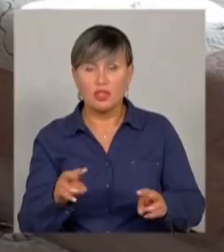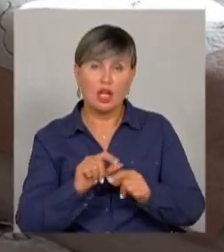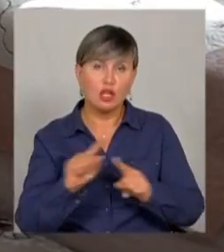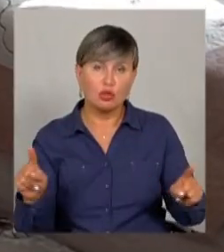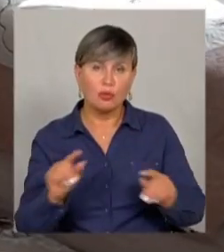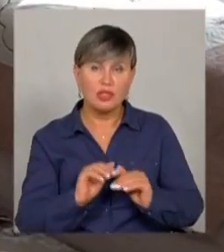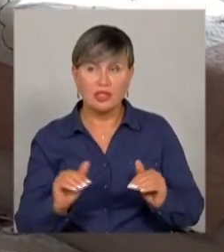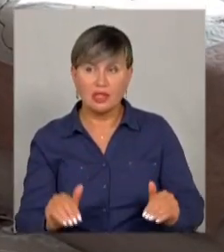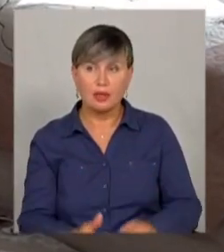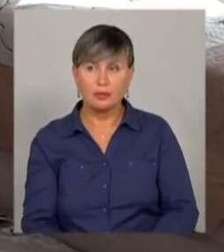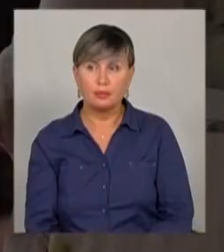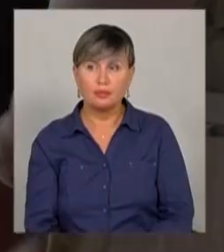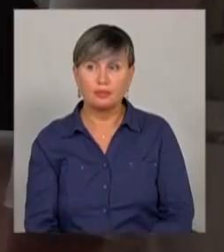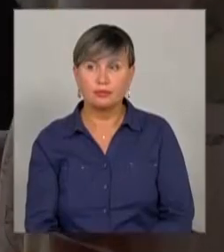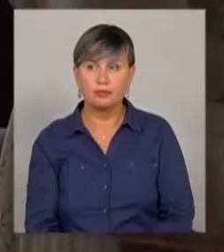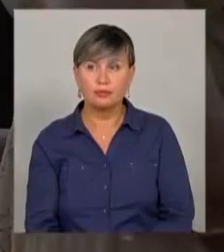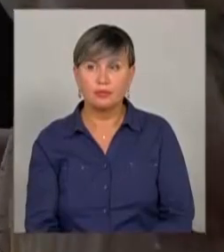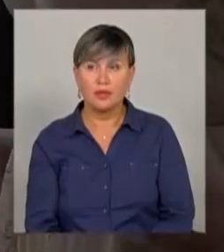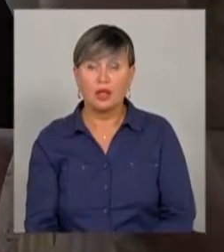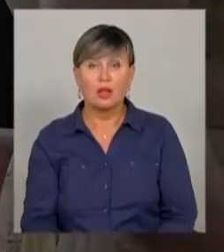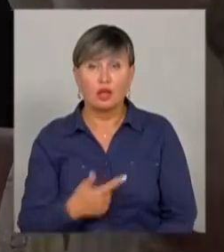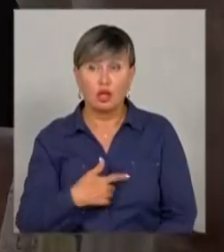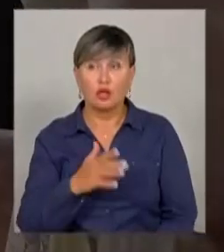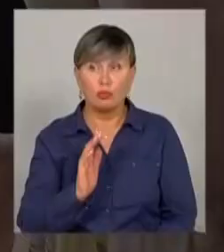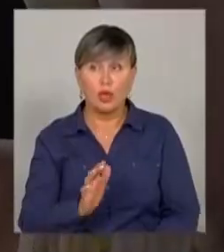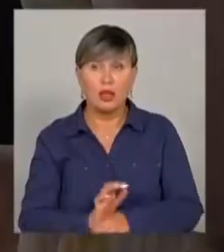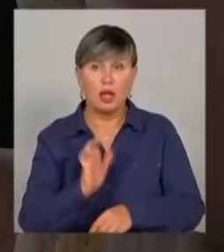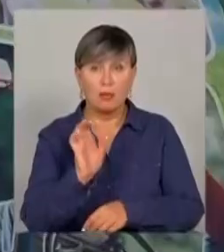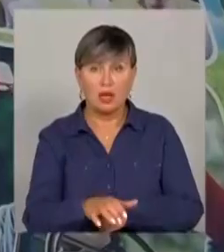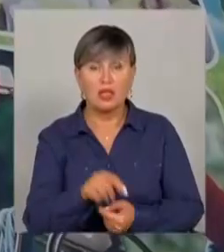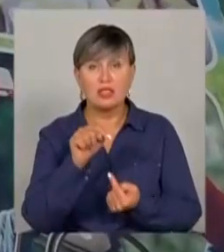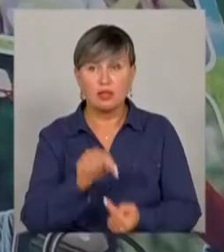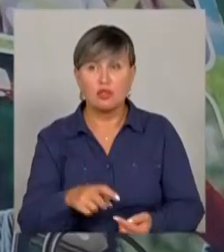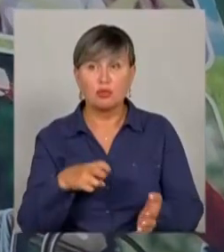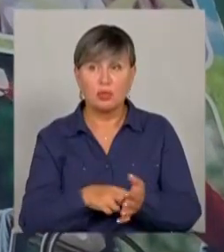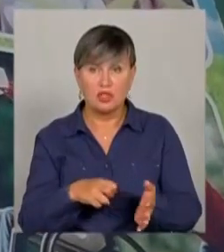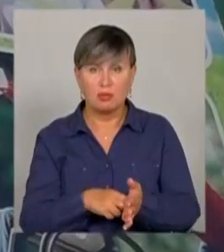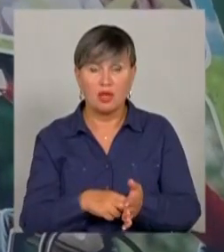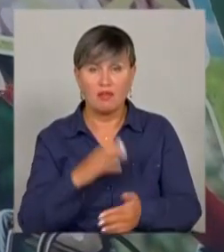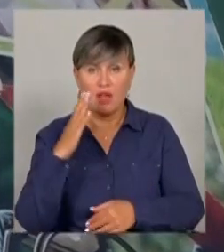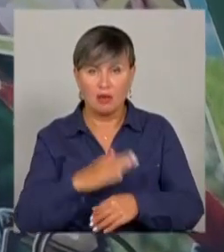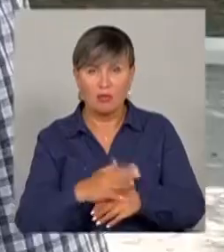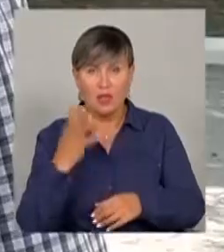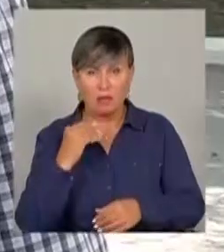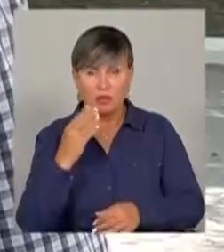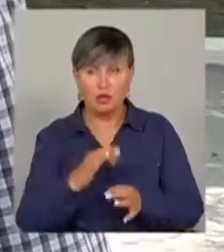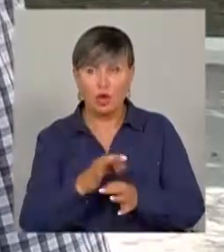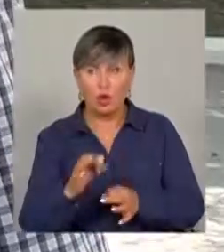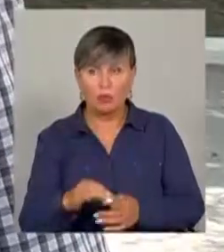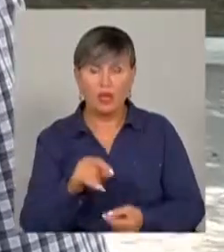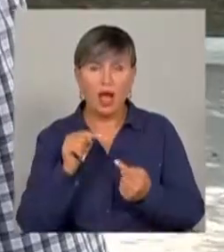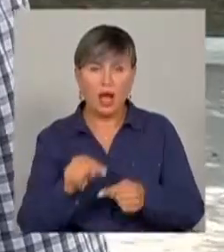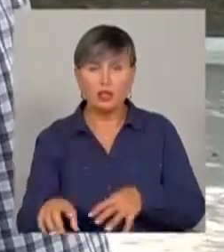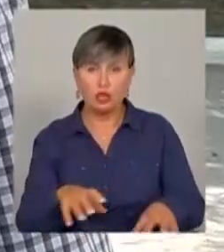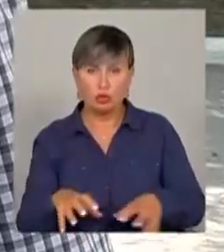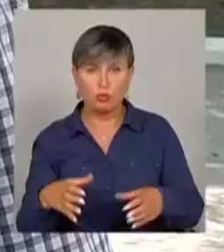в социальном объекте. Нами будут направлены соответствующие письма в Акимат Алматинской области и в антикоррупционную